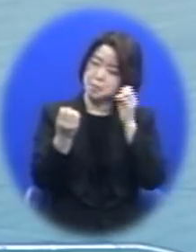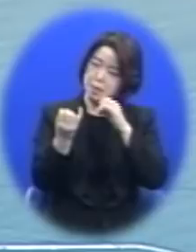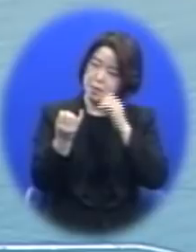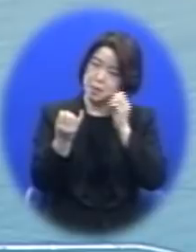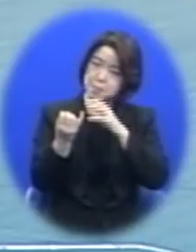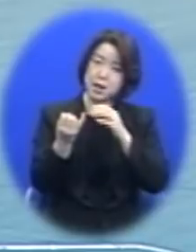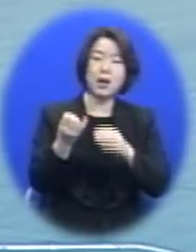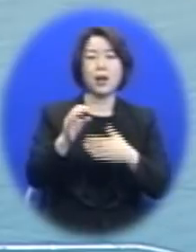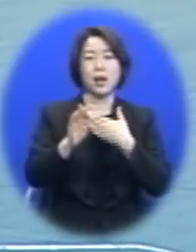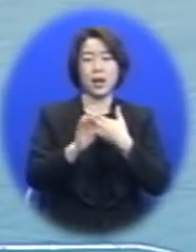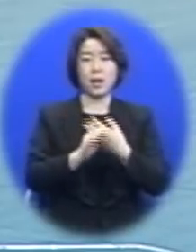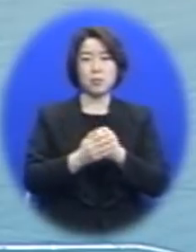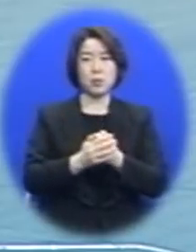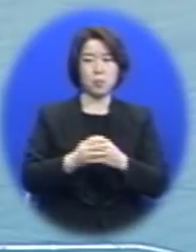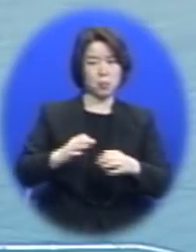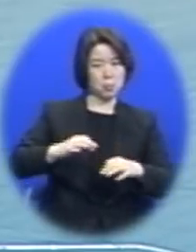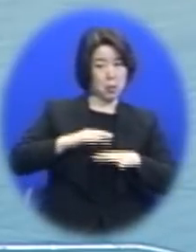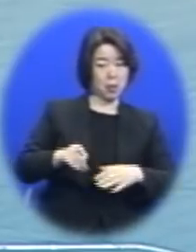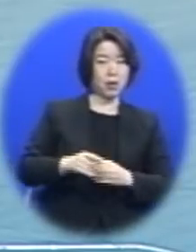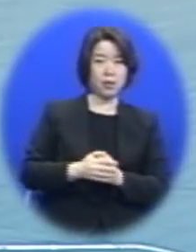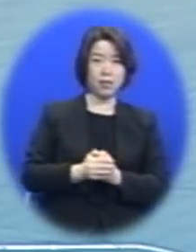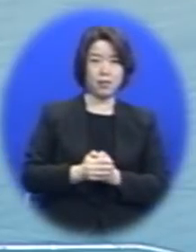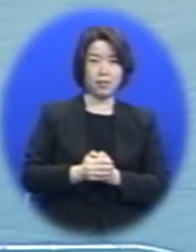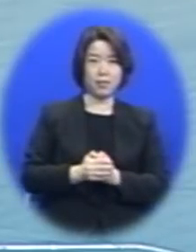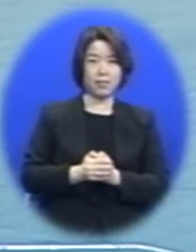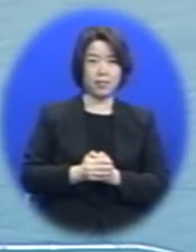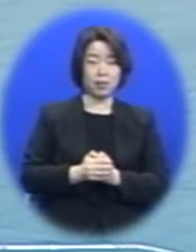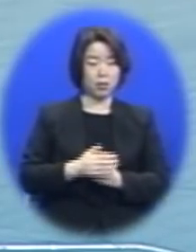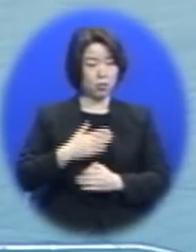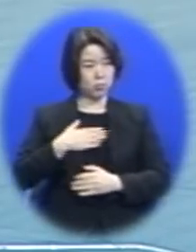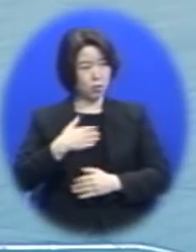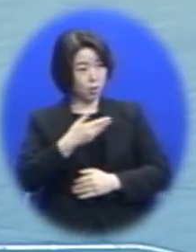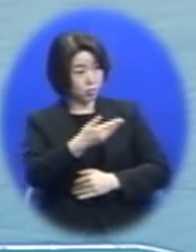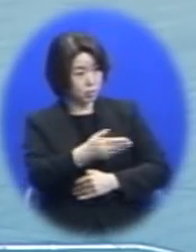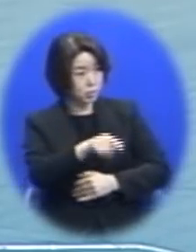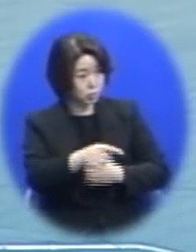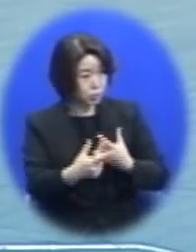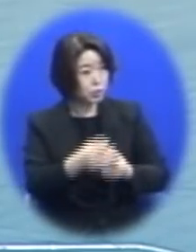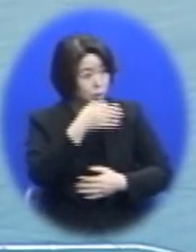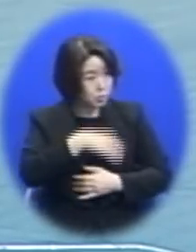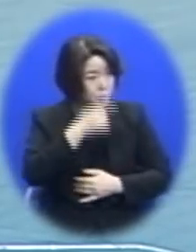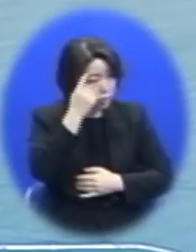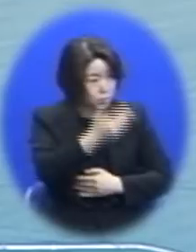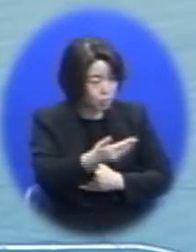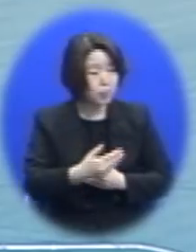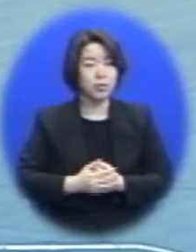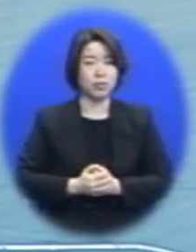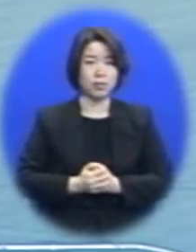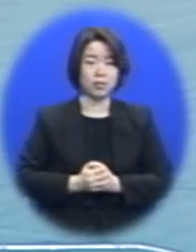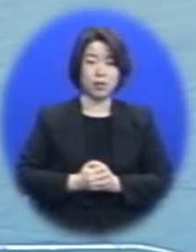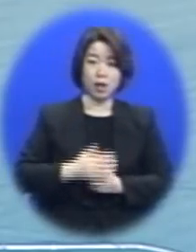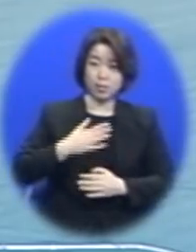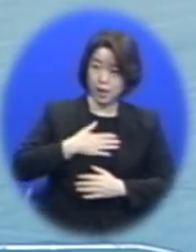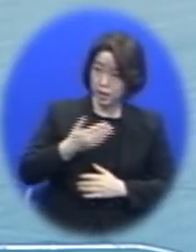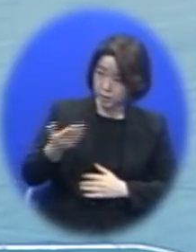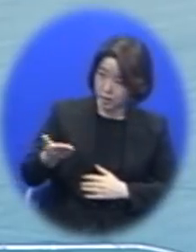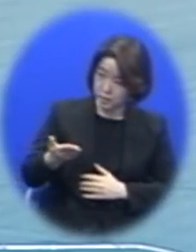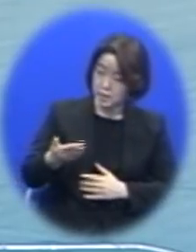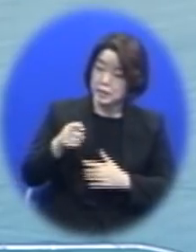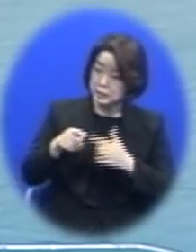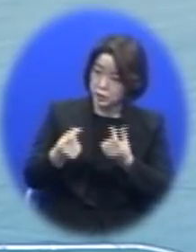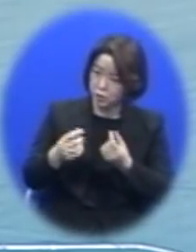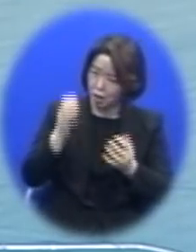보면 깜짝 놀랍니다 내가 당신에게 그렇게 힘들게 했느냐 내가 당신을 그렇게